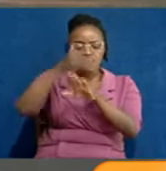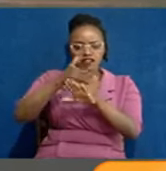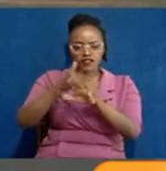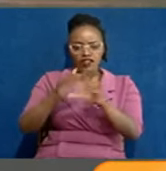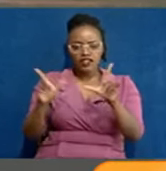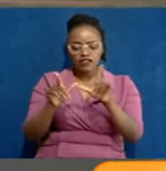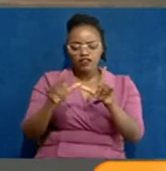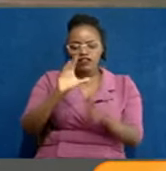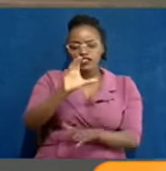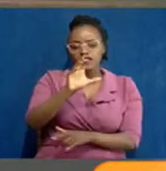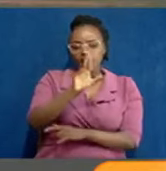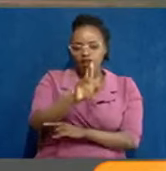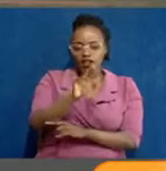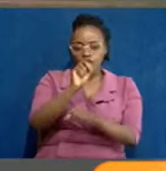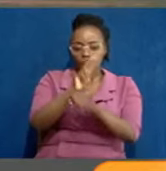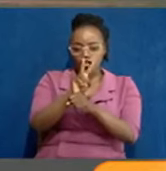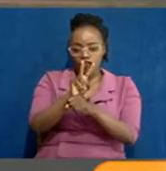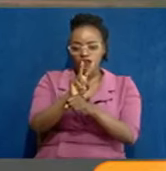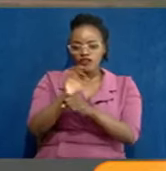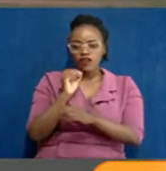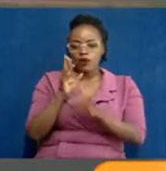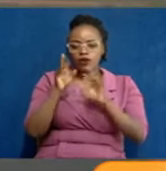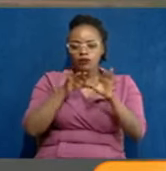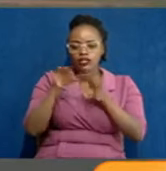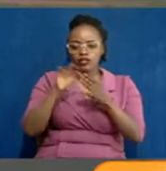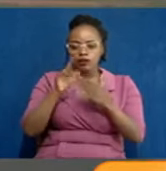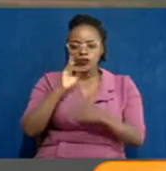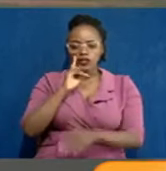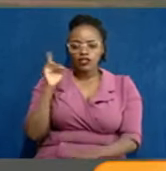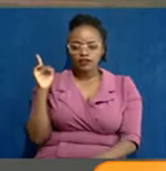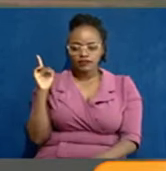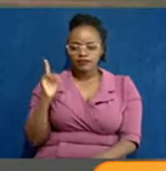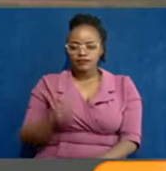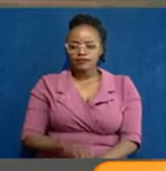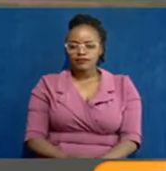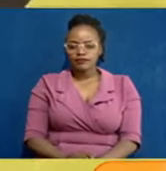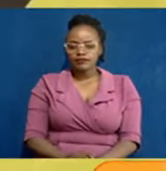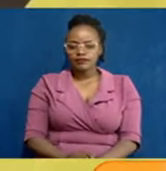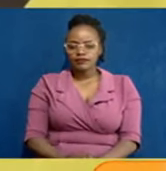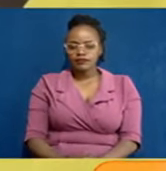cha CR12. Stephen Leto ana taarifa hiyo kwa kina.